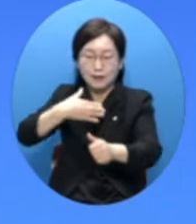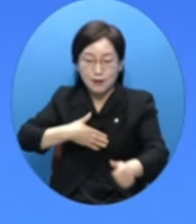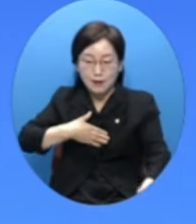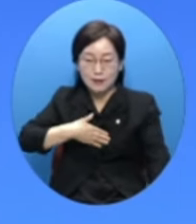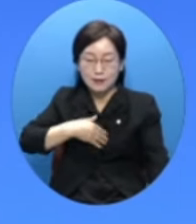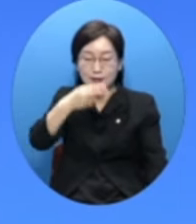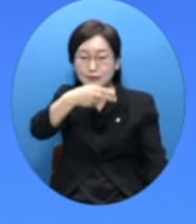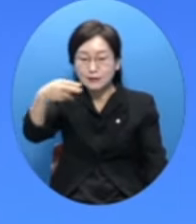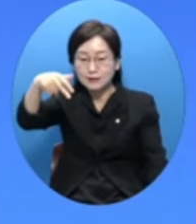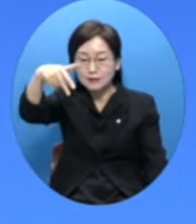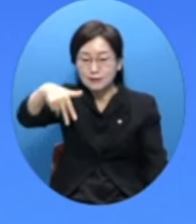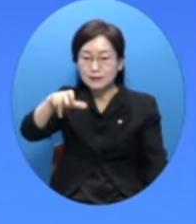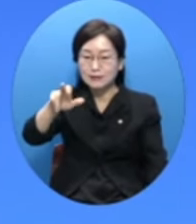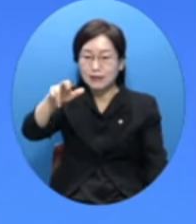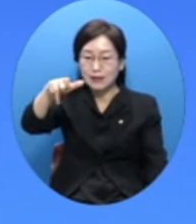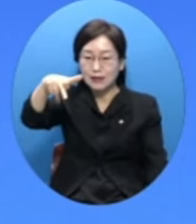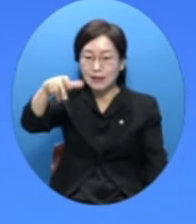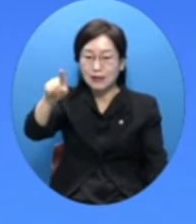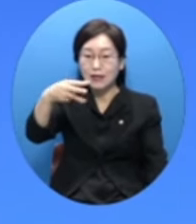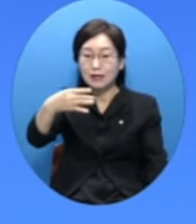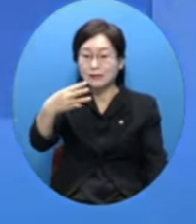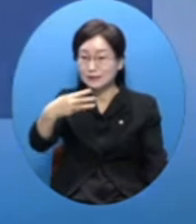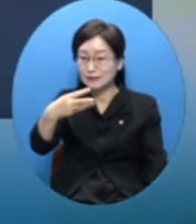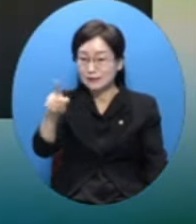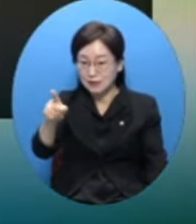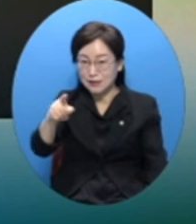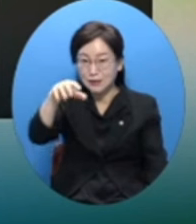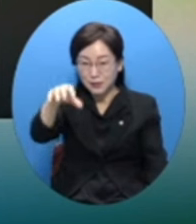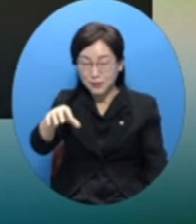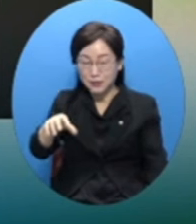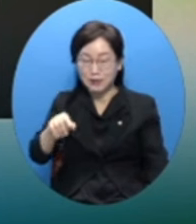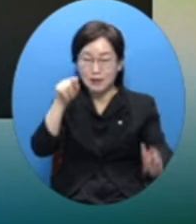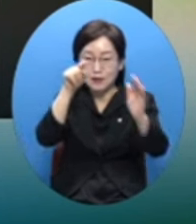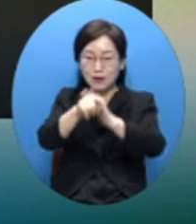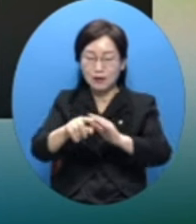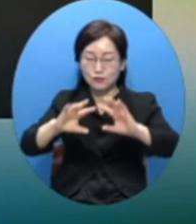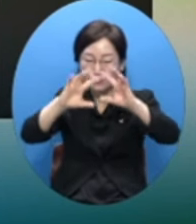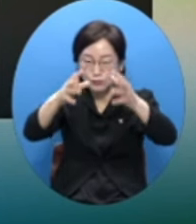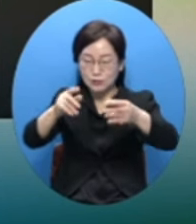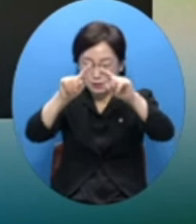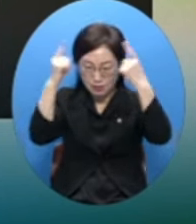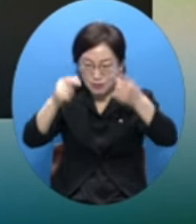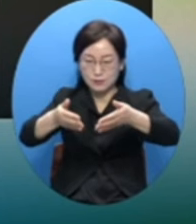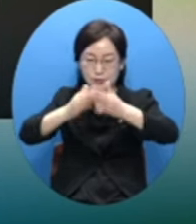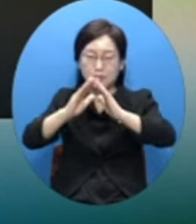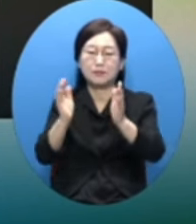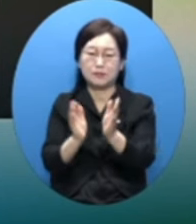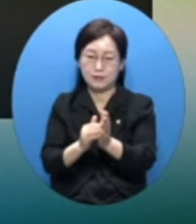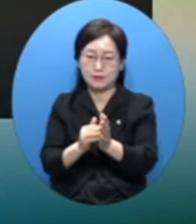건너가서 자카르타 국제대학교를 세워서 지금 헌신하고 있습니다.